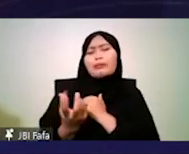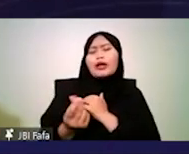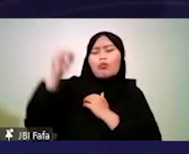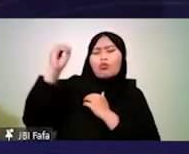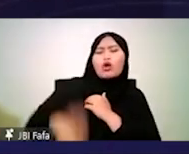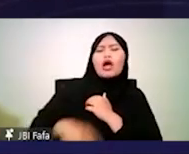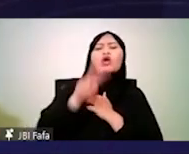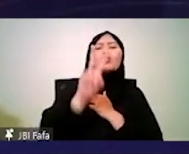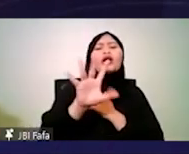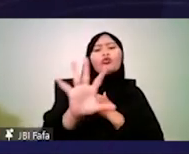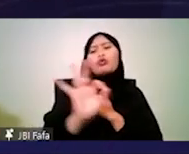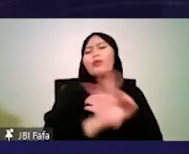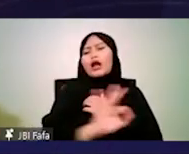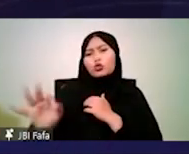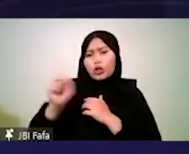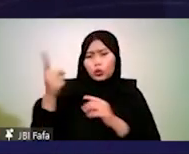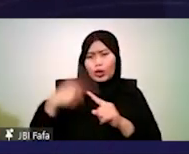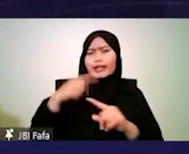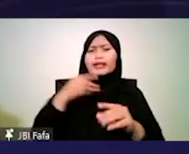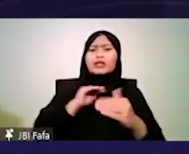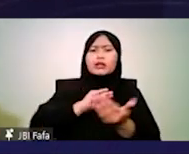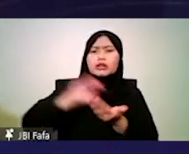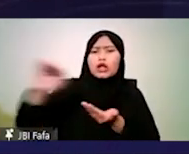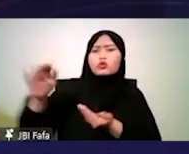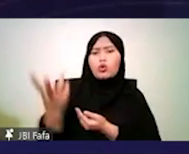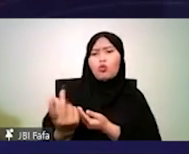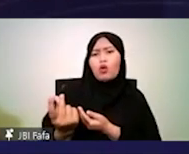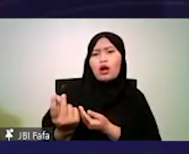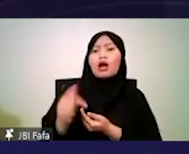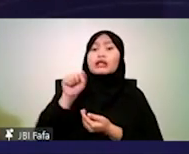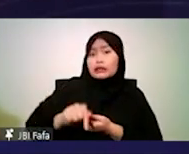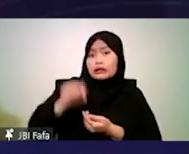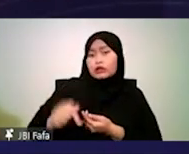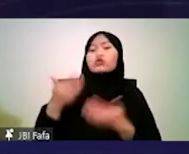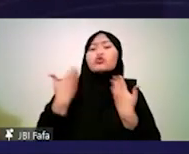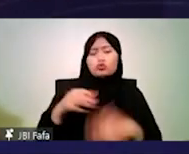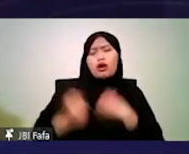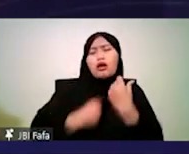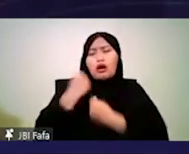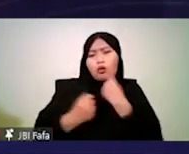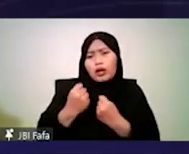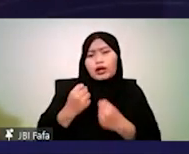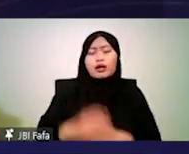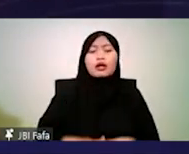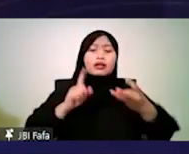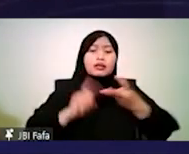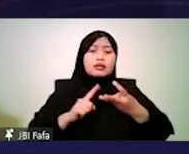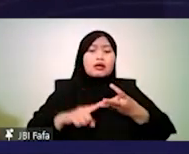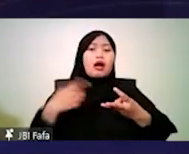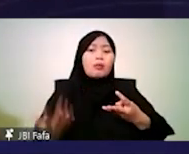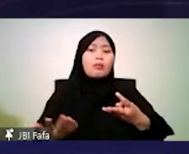2500 per transaksi hingga ke ini adalah sudah kita lakukan yang ketiga